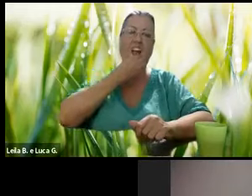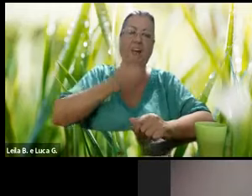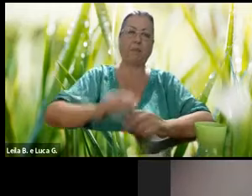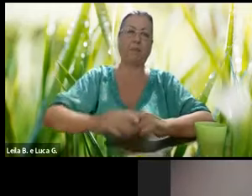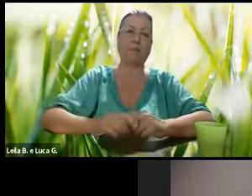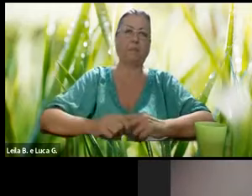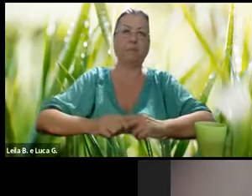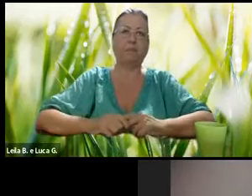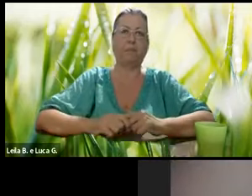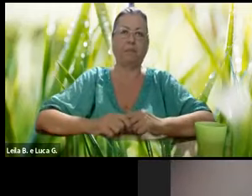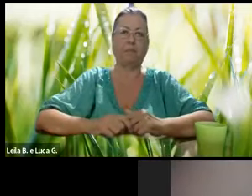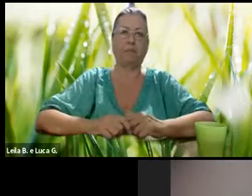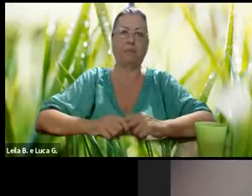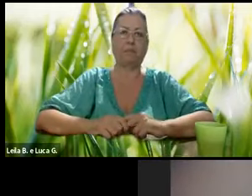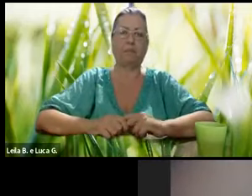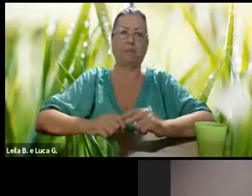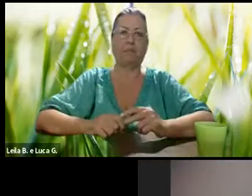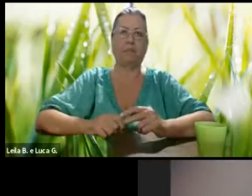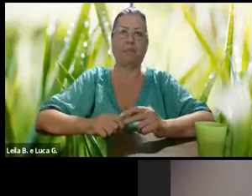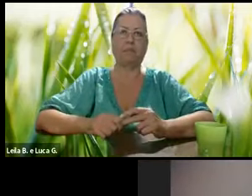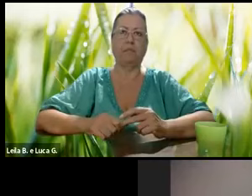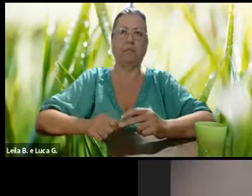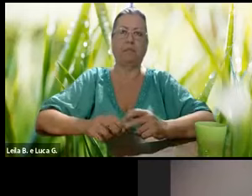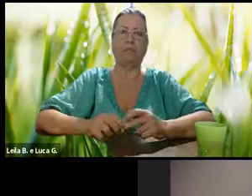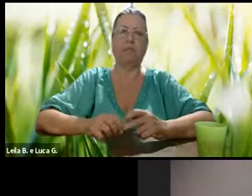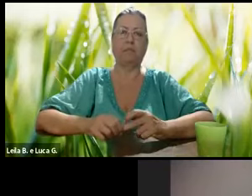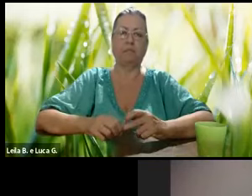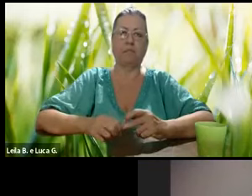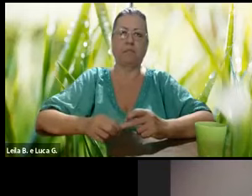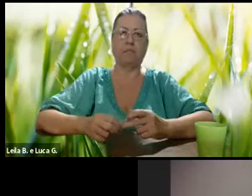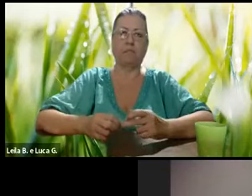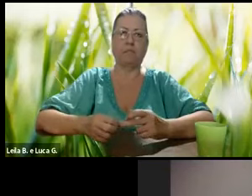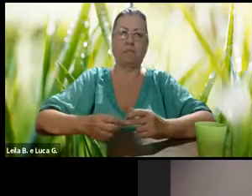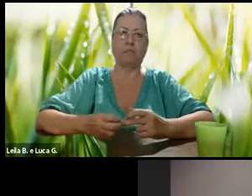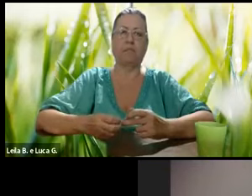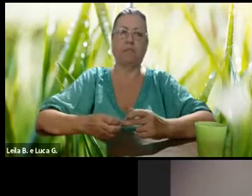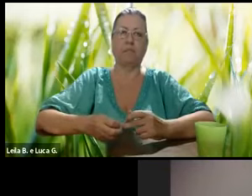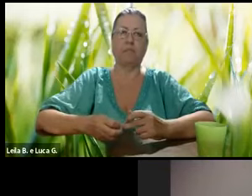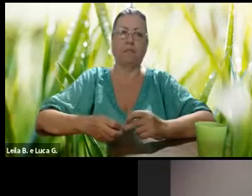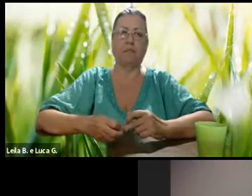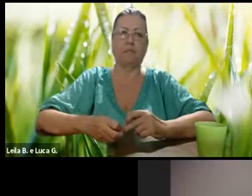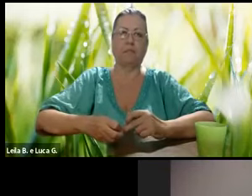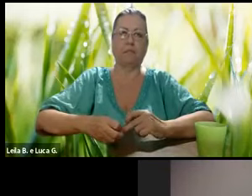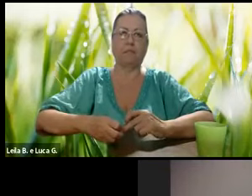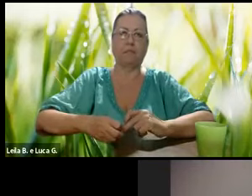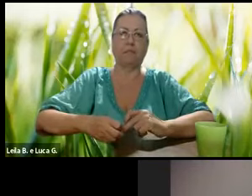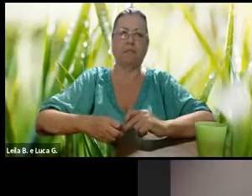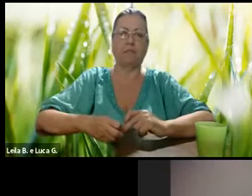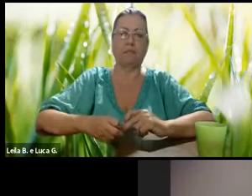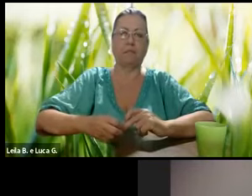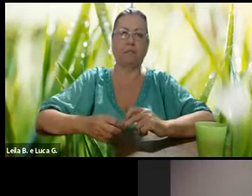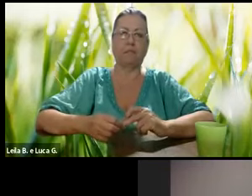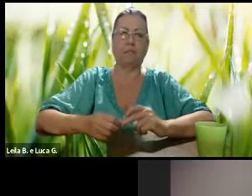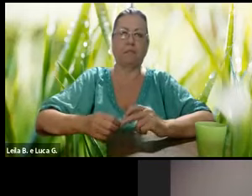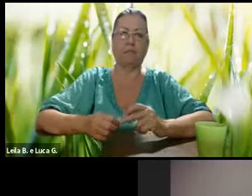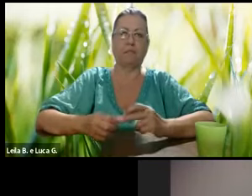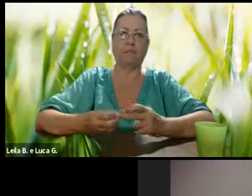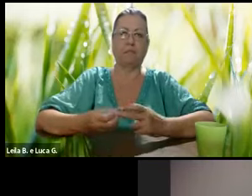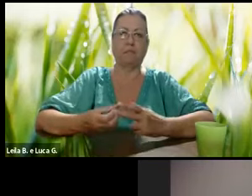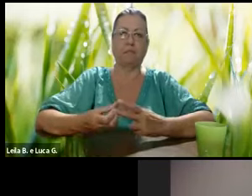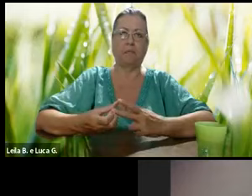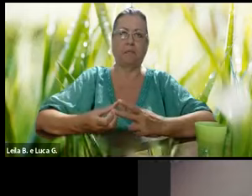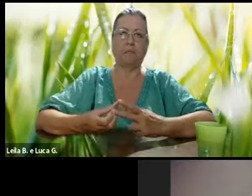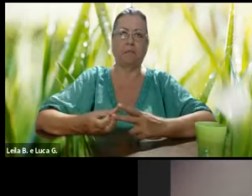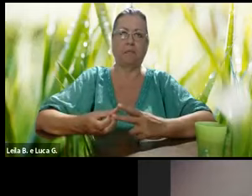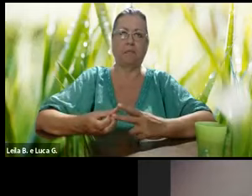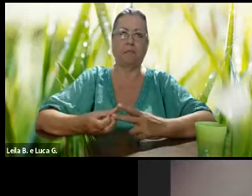spiritismo, qualsiasi cosa che mi succede, qualsiasi, ma veramente, non perché io